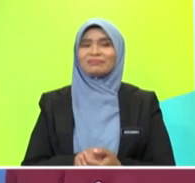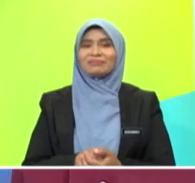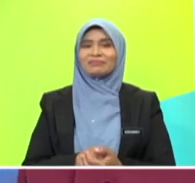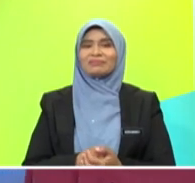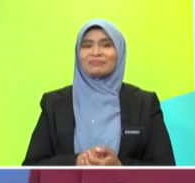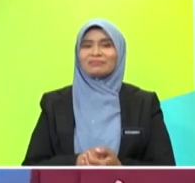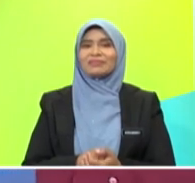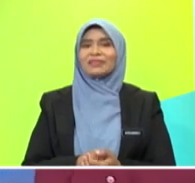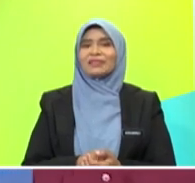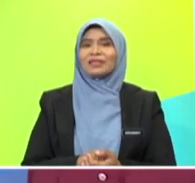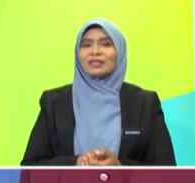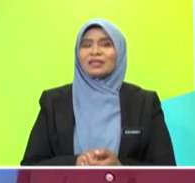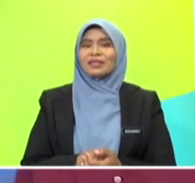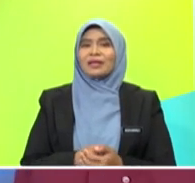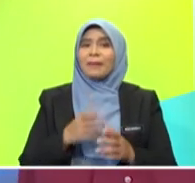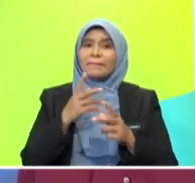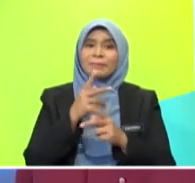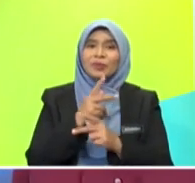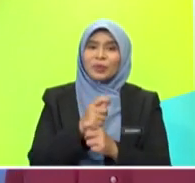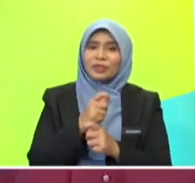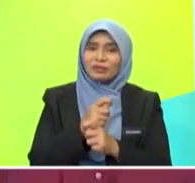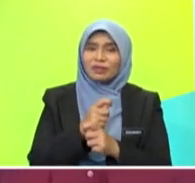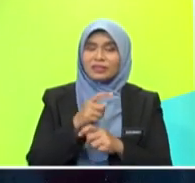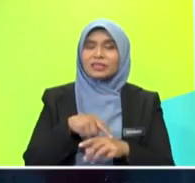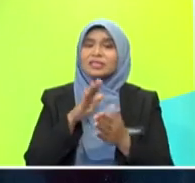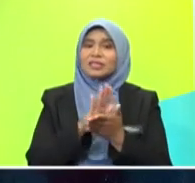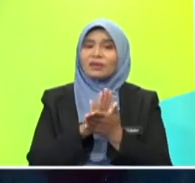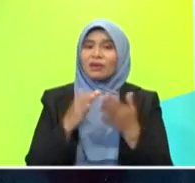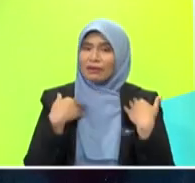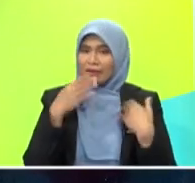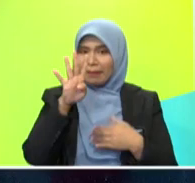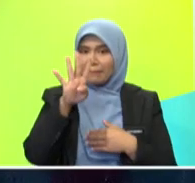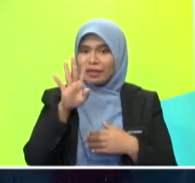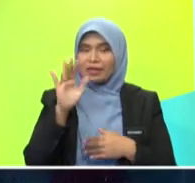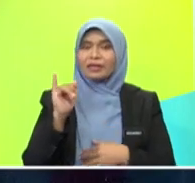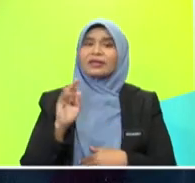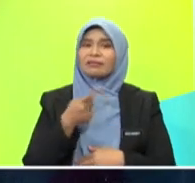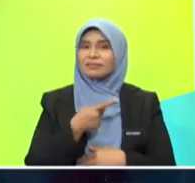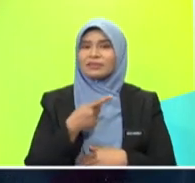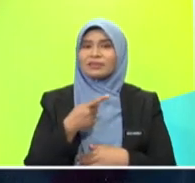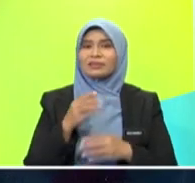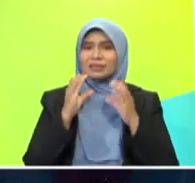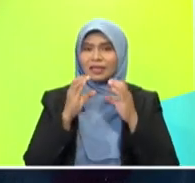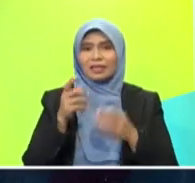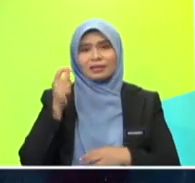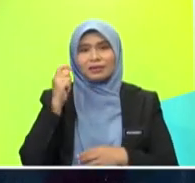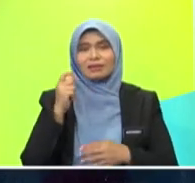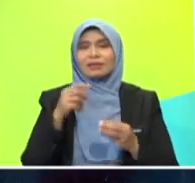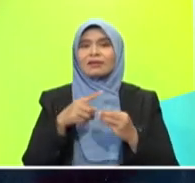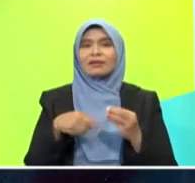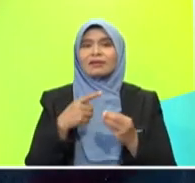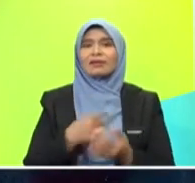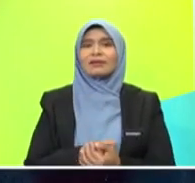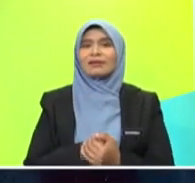ketahanan-peranan jadi sekolah Terdapat 4 yang kita catat penting